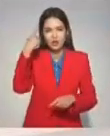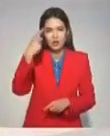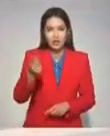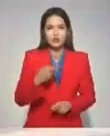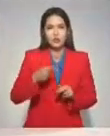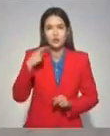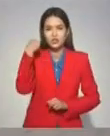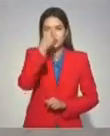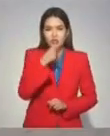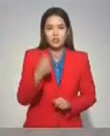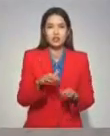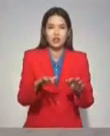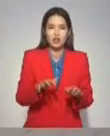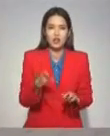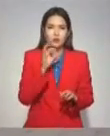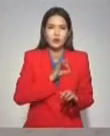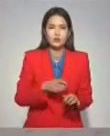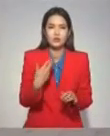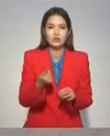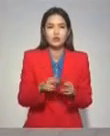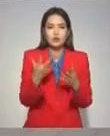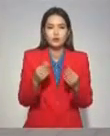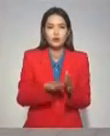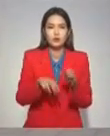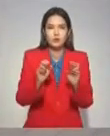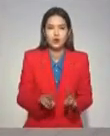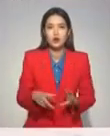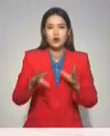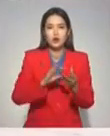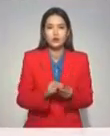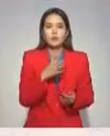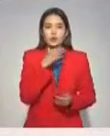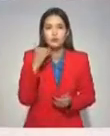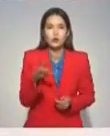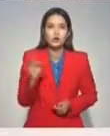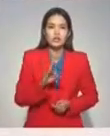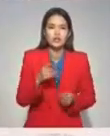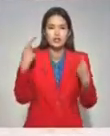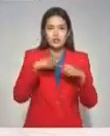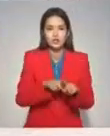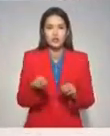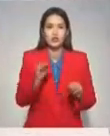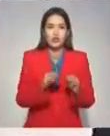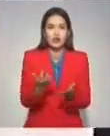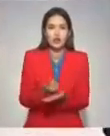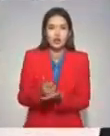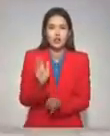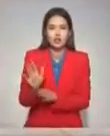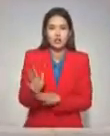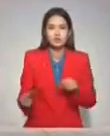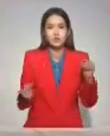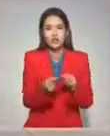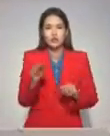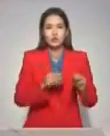өткен жылы кондитерлік өнімдер қауіпсіздігі мониторингінің қорытындысы бойынша таңбалау жөніндегі техникалық регламенттердің талаптарына сәйкес